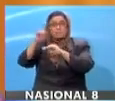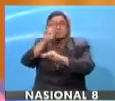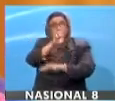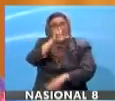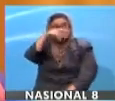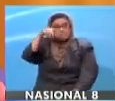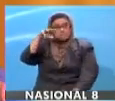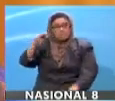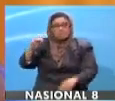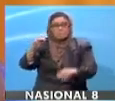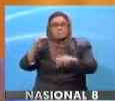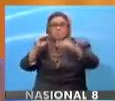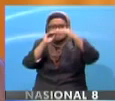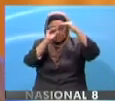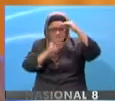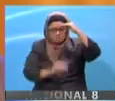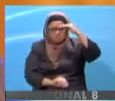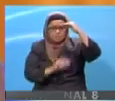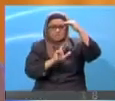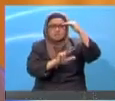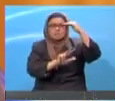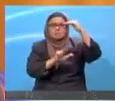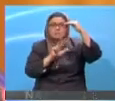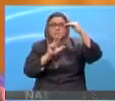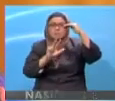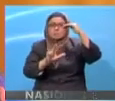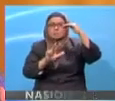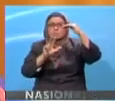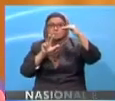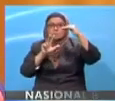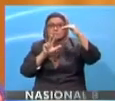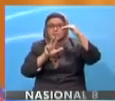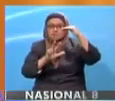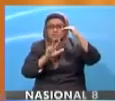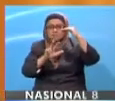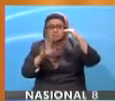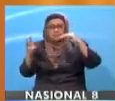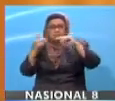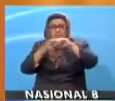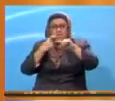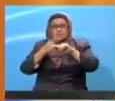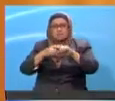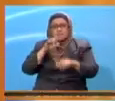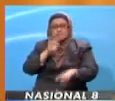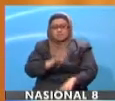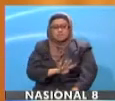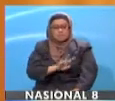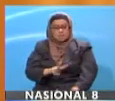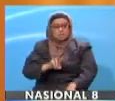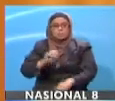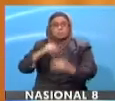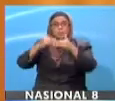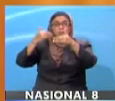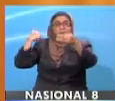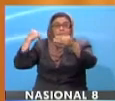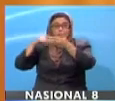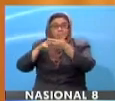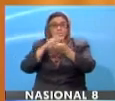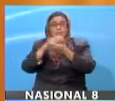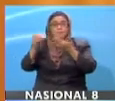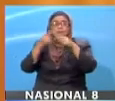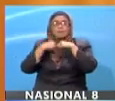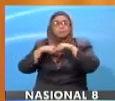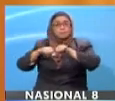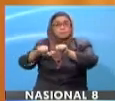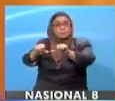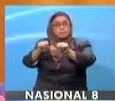menduduki tangga 376 daripada kedudukan 420 sebelum ini dan kekal